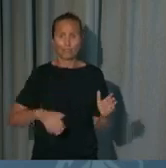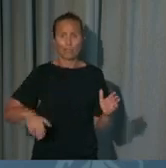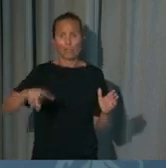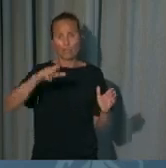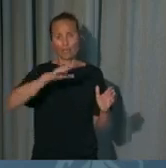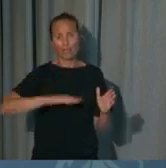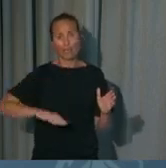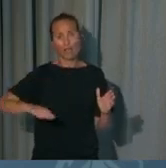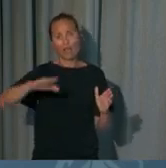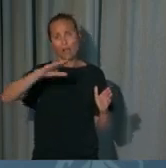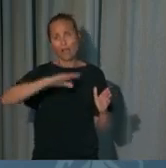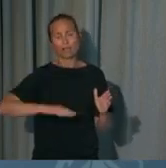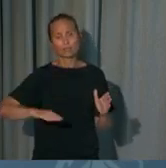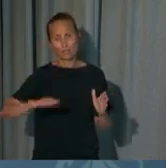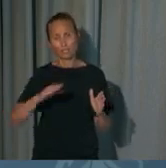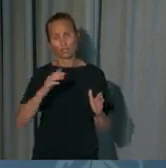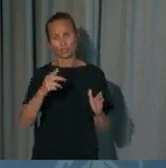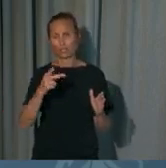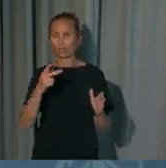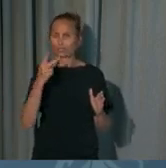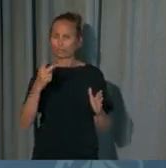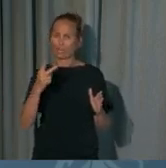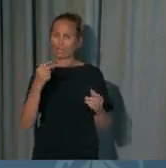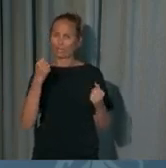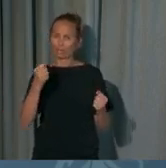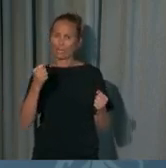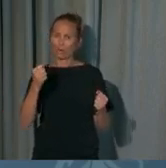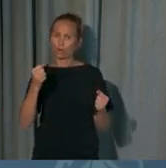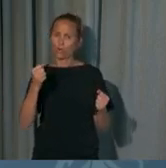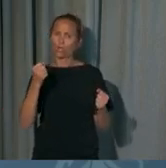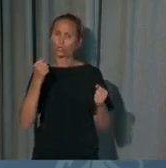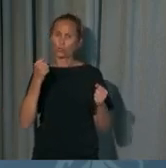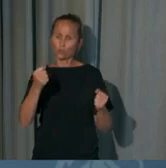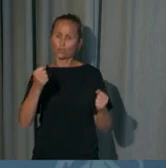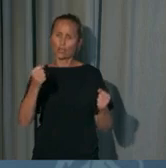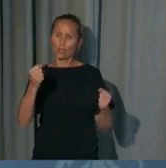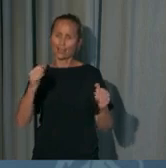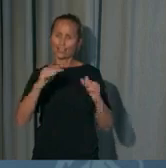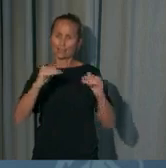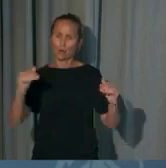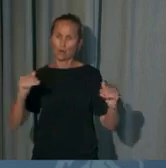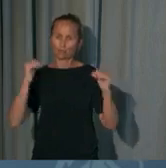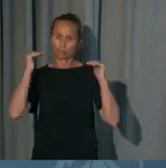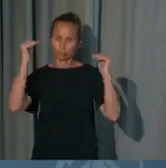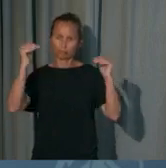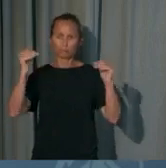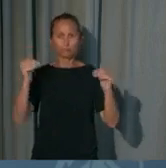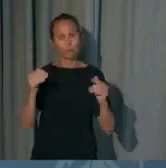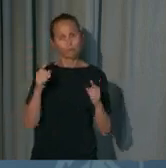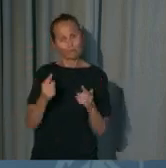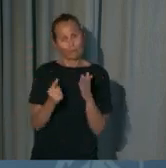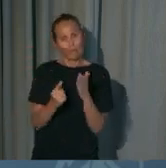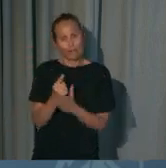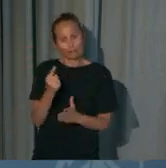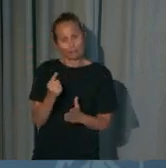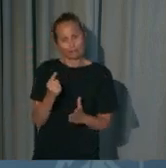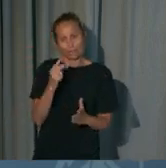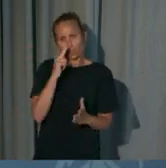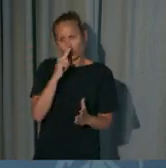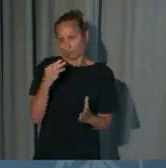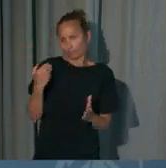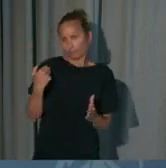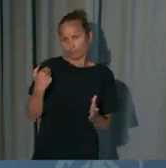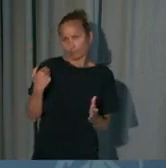Norge, fordi at vi ser et forhøyet terrortrusselnivå. Og dette er en hendelse som er ganske fersk. Vi har